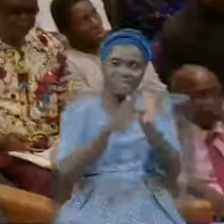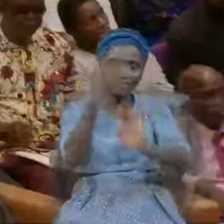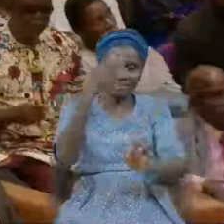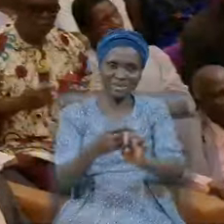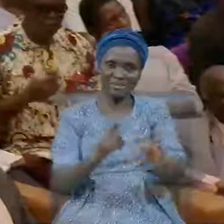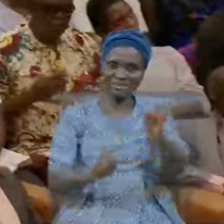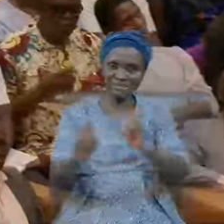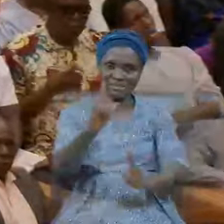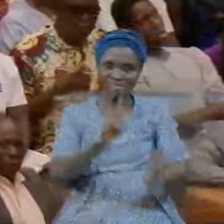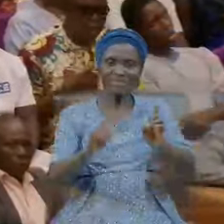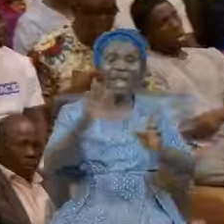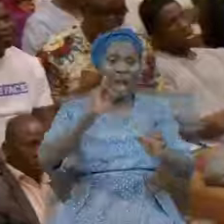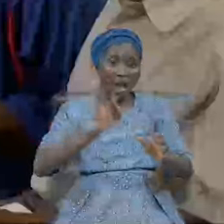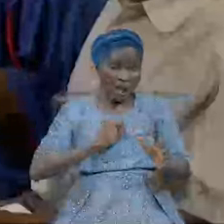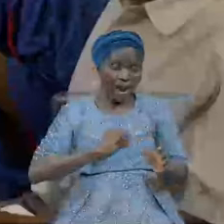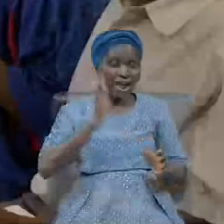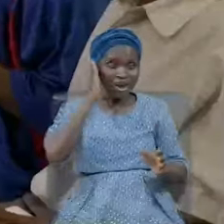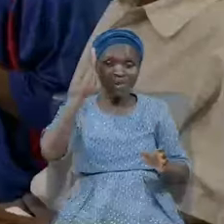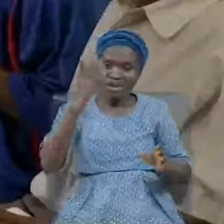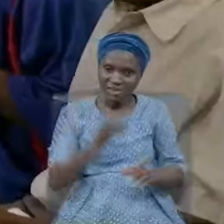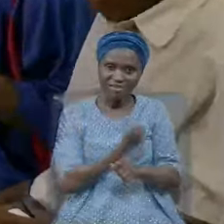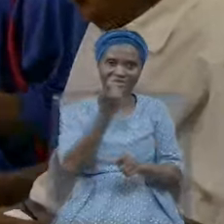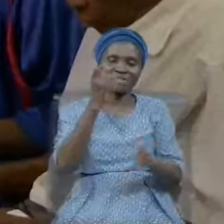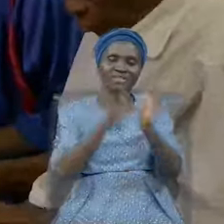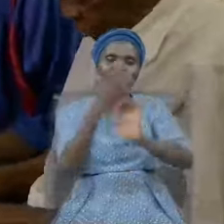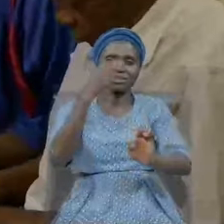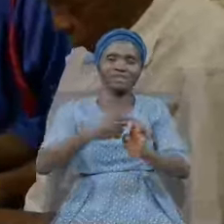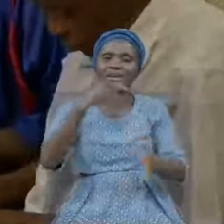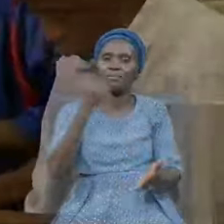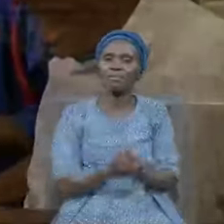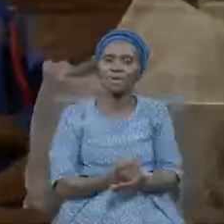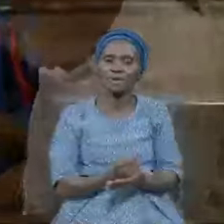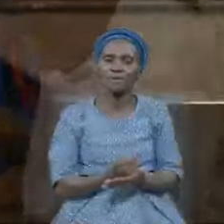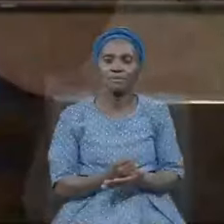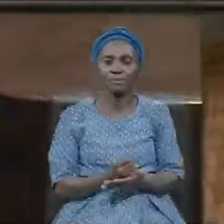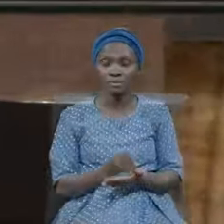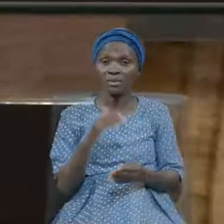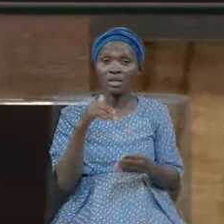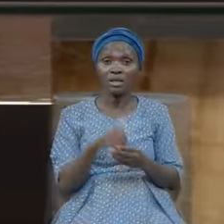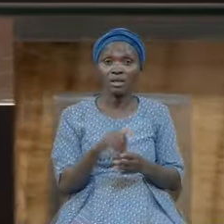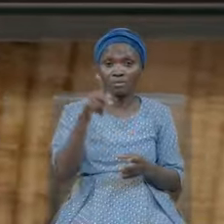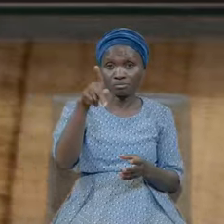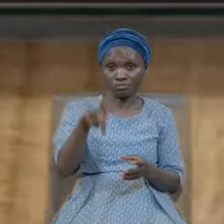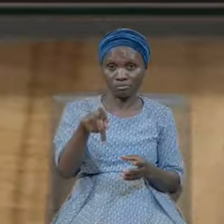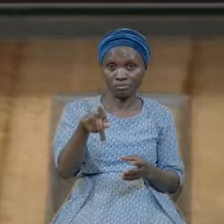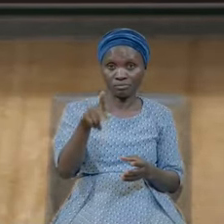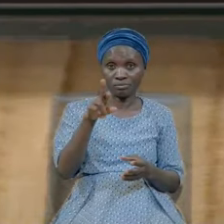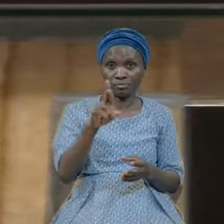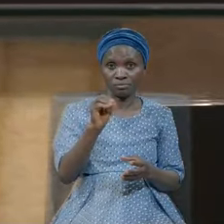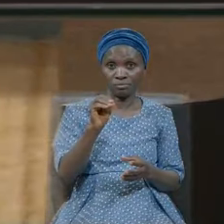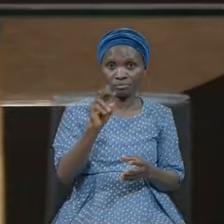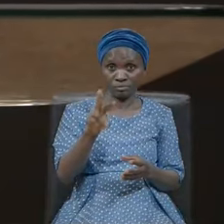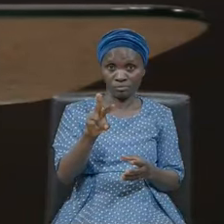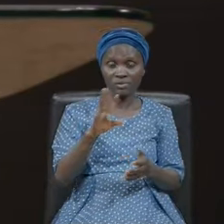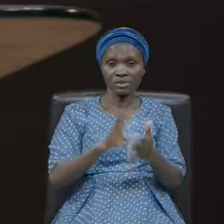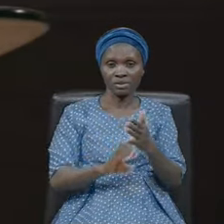Je vais vaincre. Proverbe au chapitre 21. Proverbe